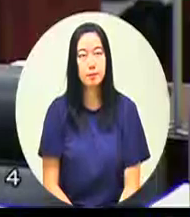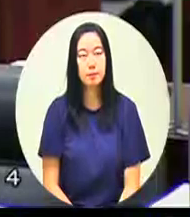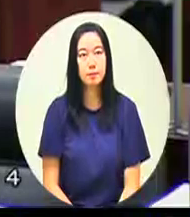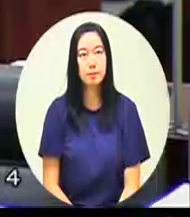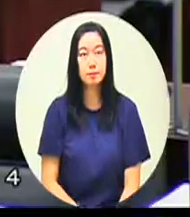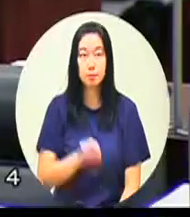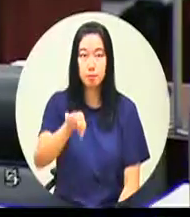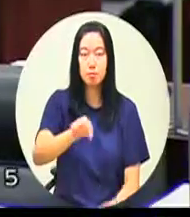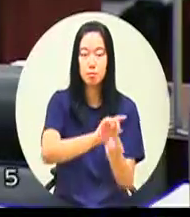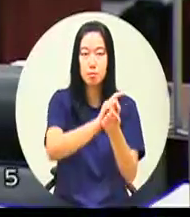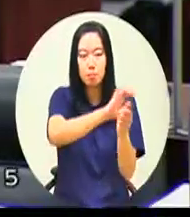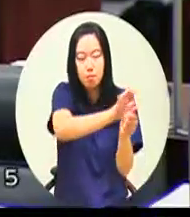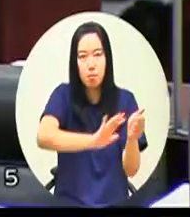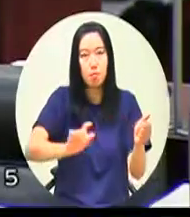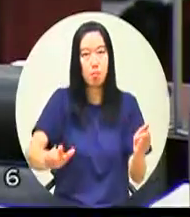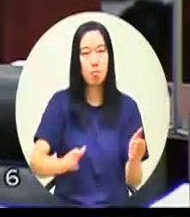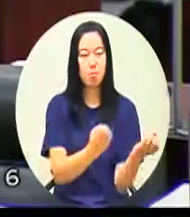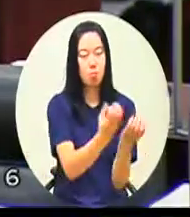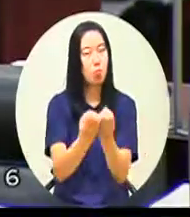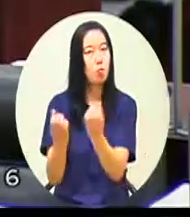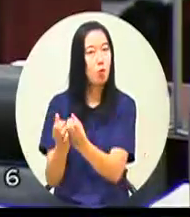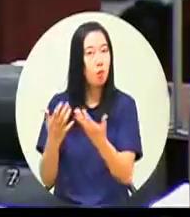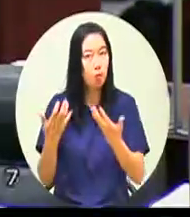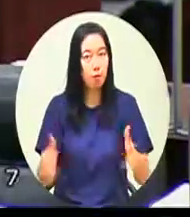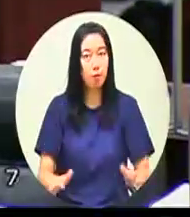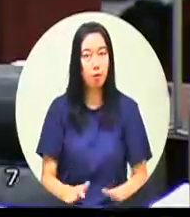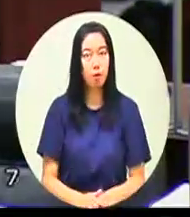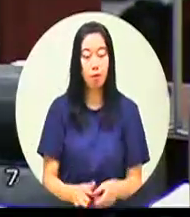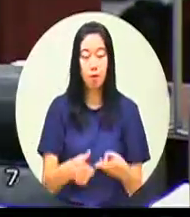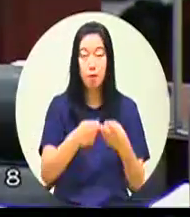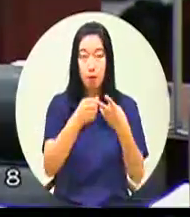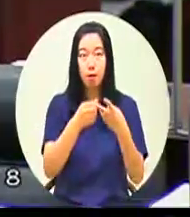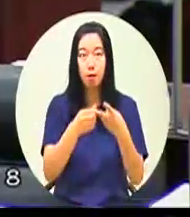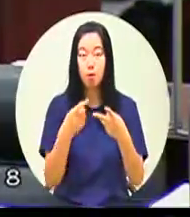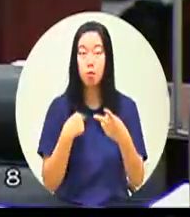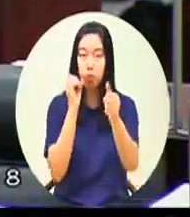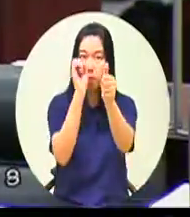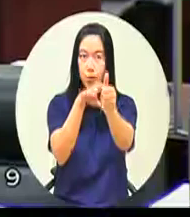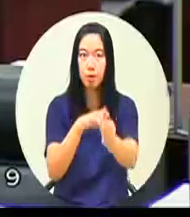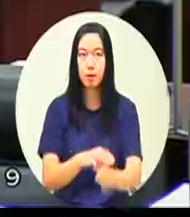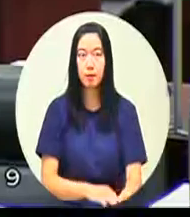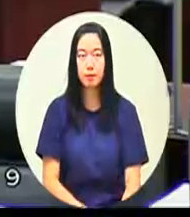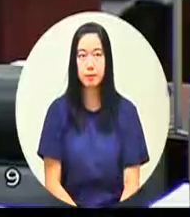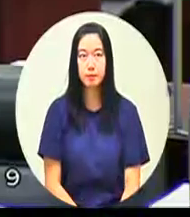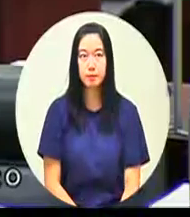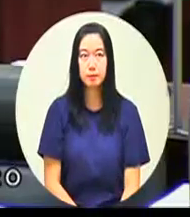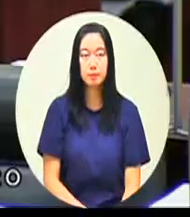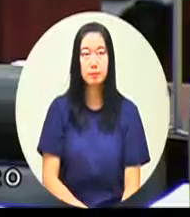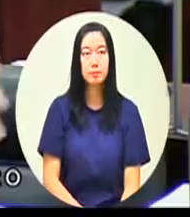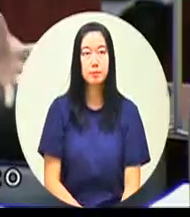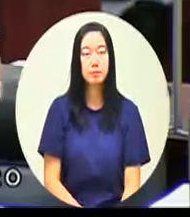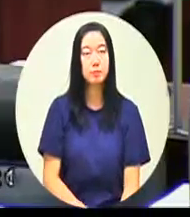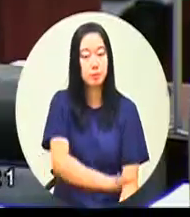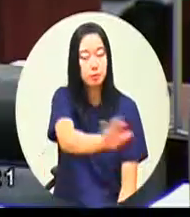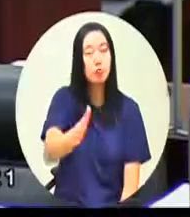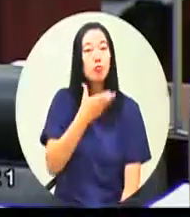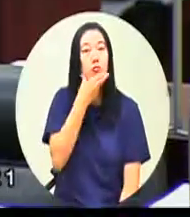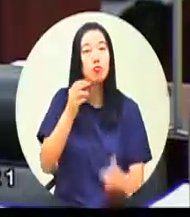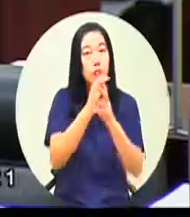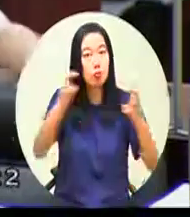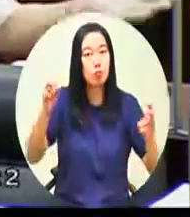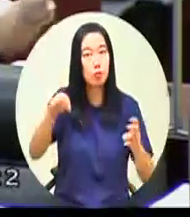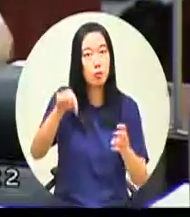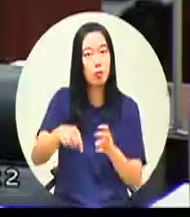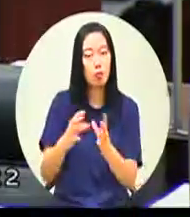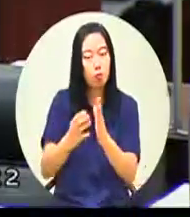即个造成的就是遮个问题。那么第二个呢，吼、啊，就是这个广福方面啦、啊，因为局长也是很辛苦